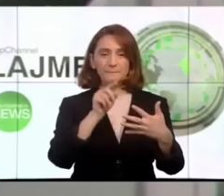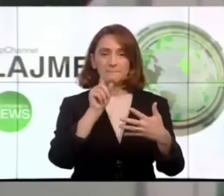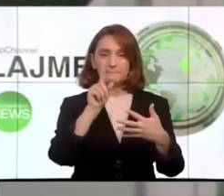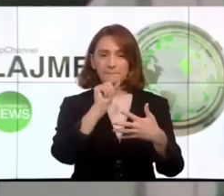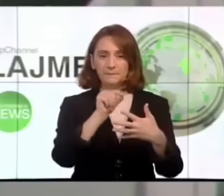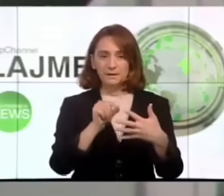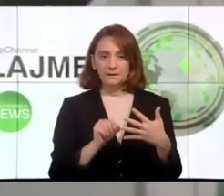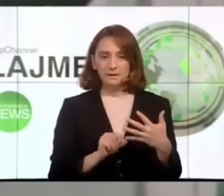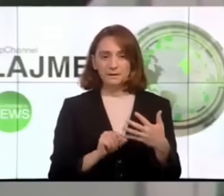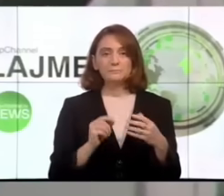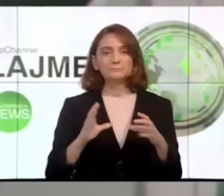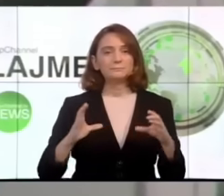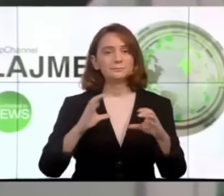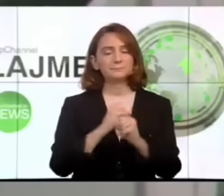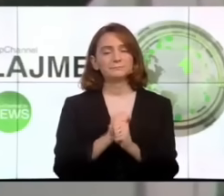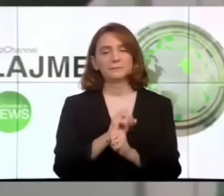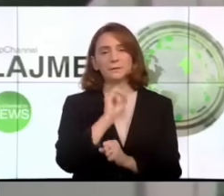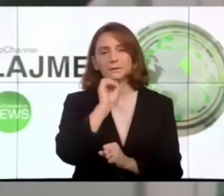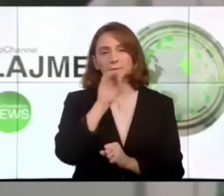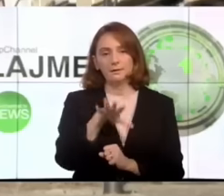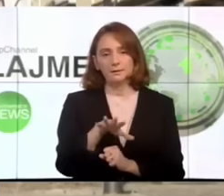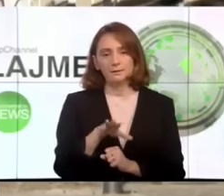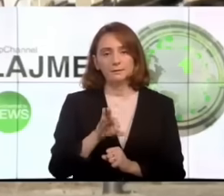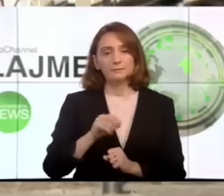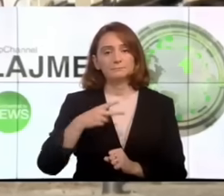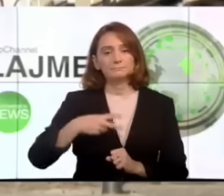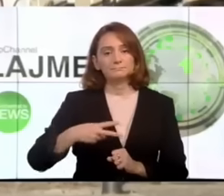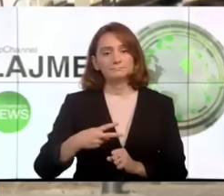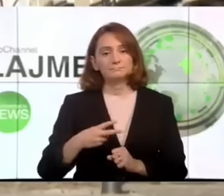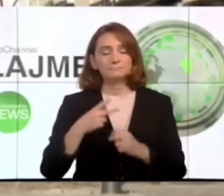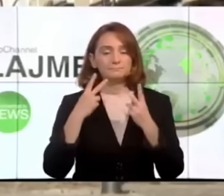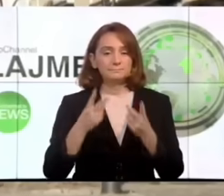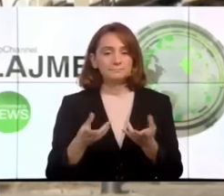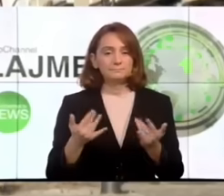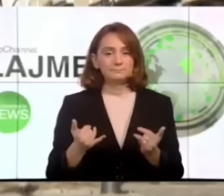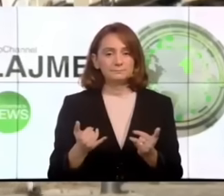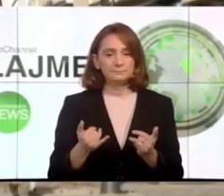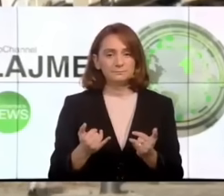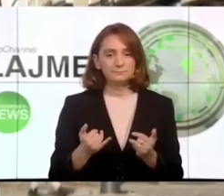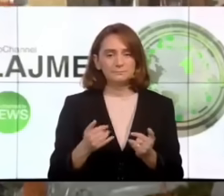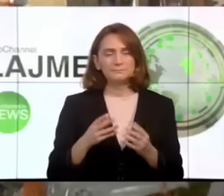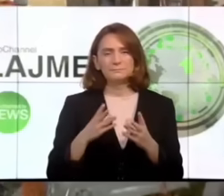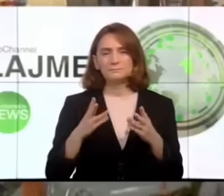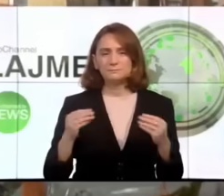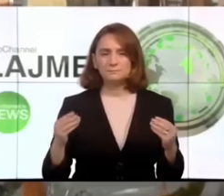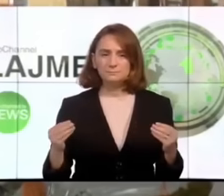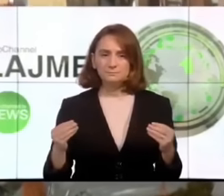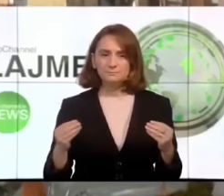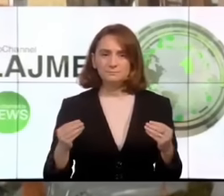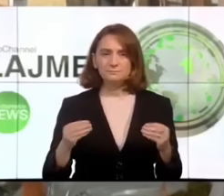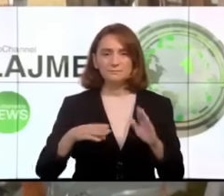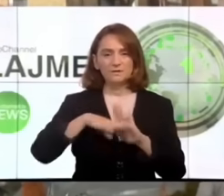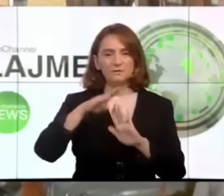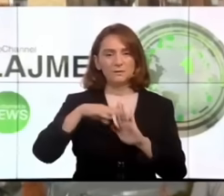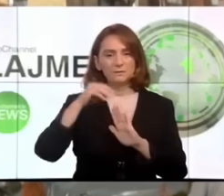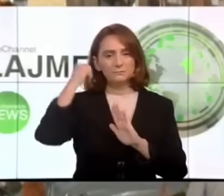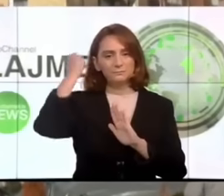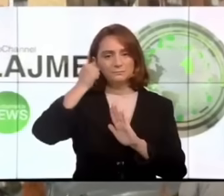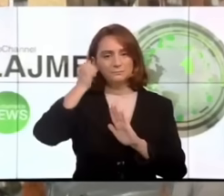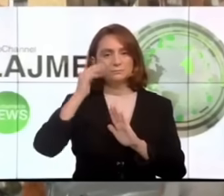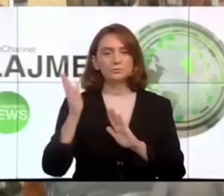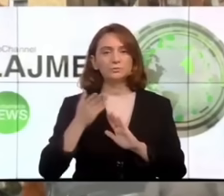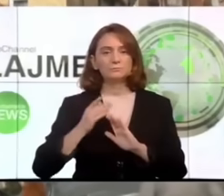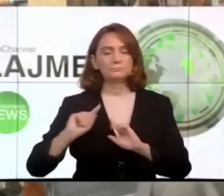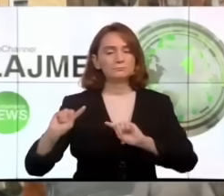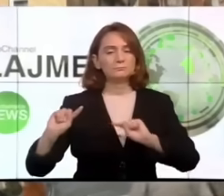Serbisë u rritën sërish pasi autoritetet kosovare në fund të gushtit mbyllën 5 institucione paralele serbe, të cilat